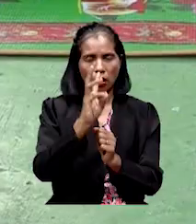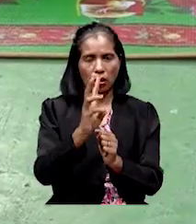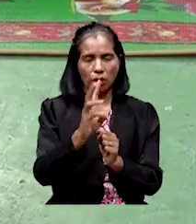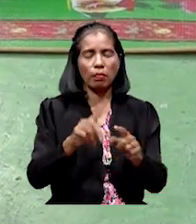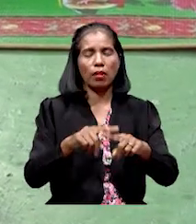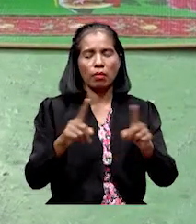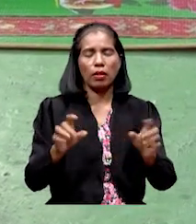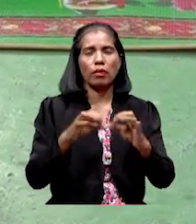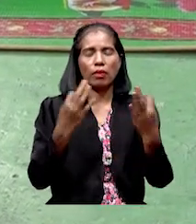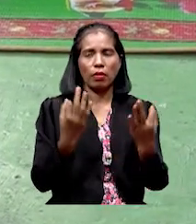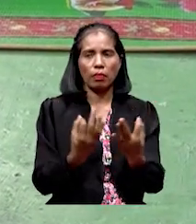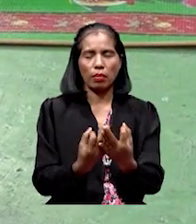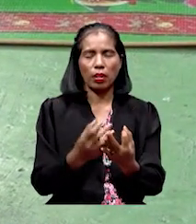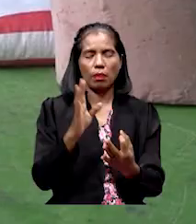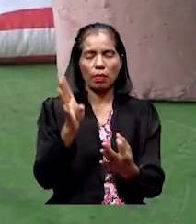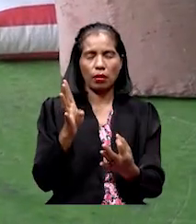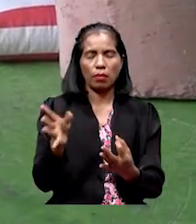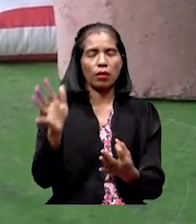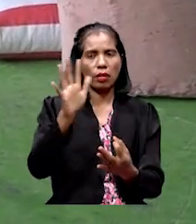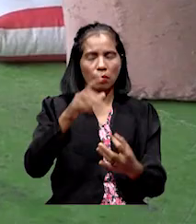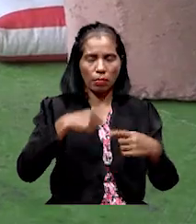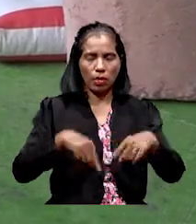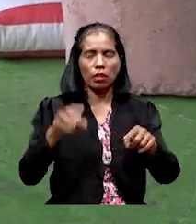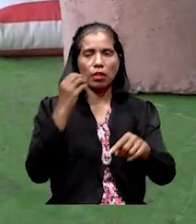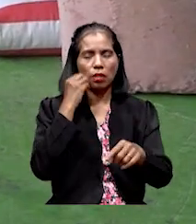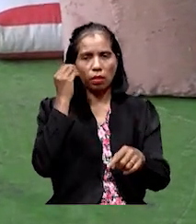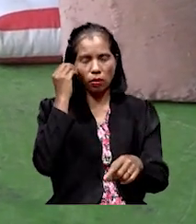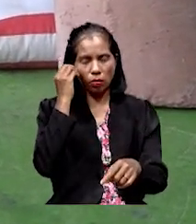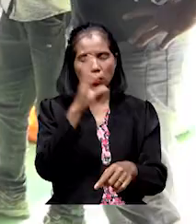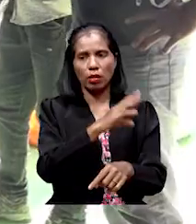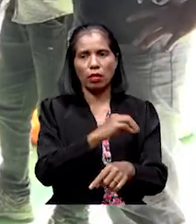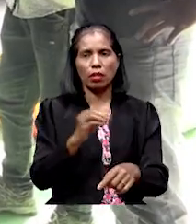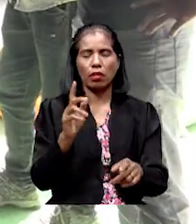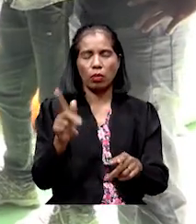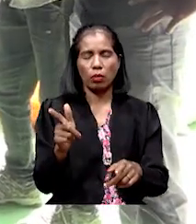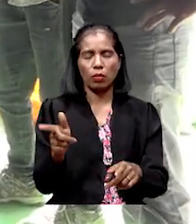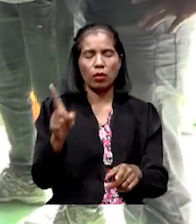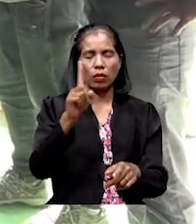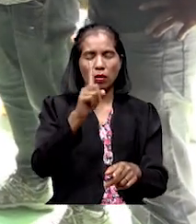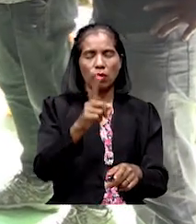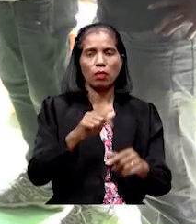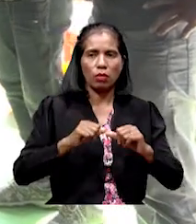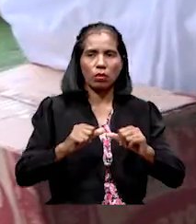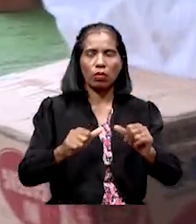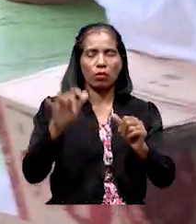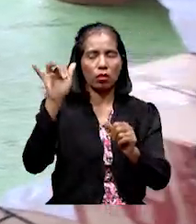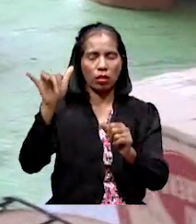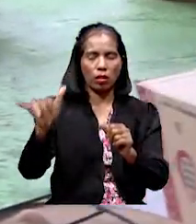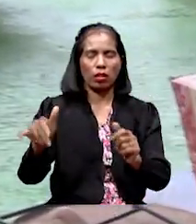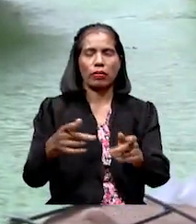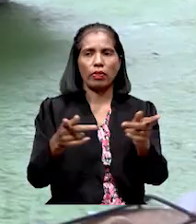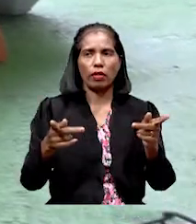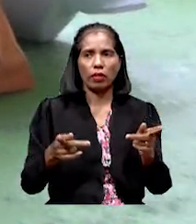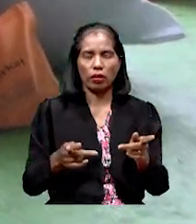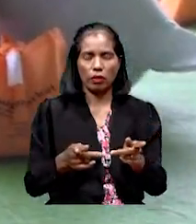be família hat nulu resin lima fila ona bahela fatin, no falta ruan nulu resin ida ma continua hele centro